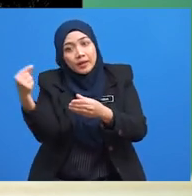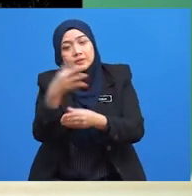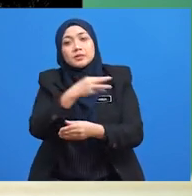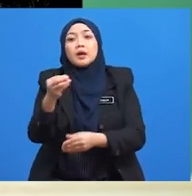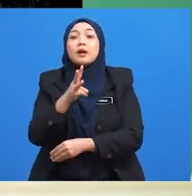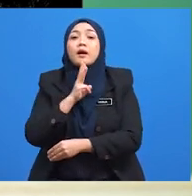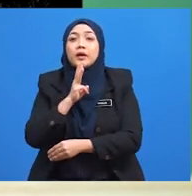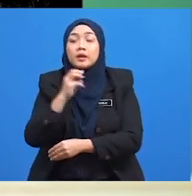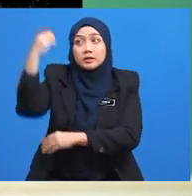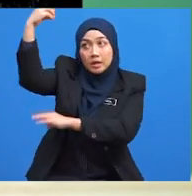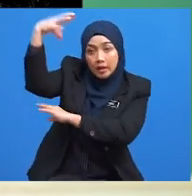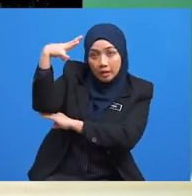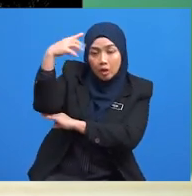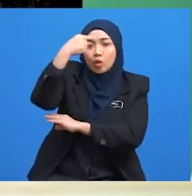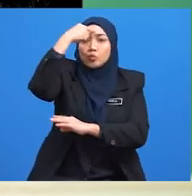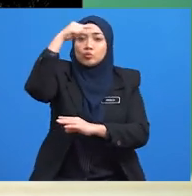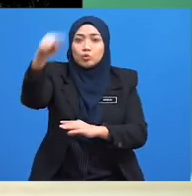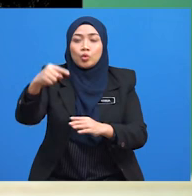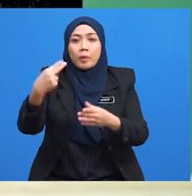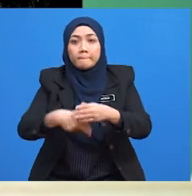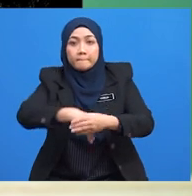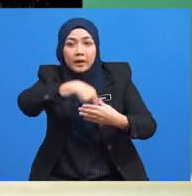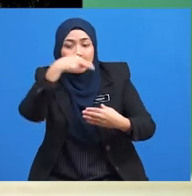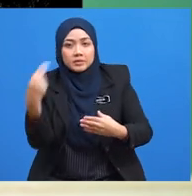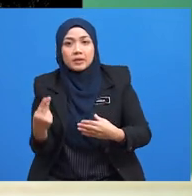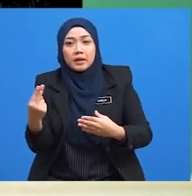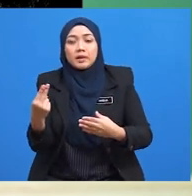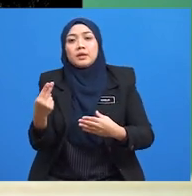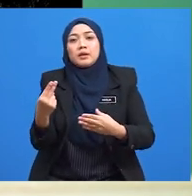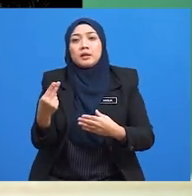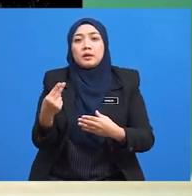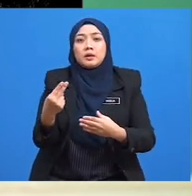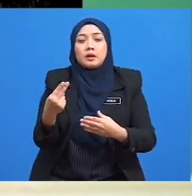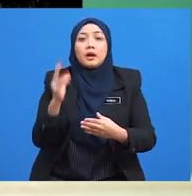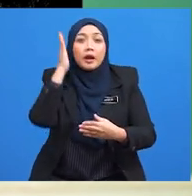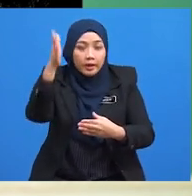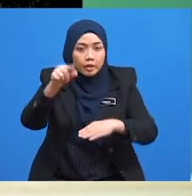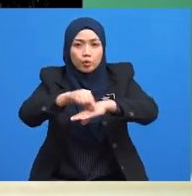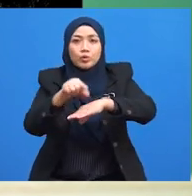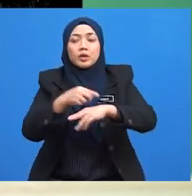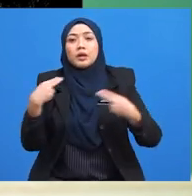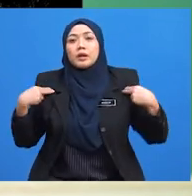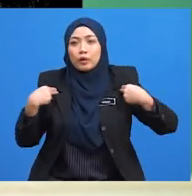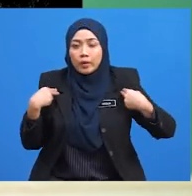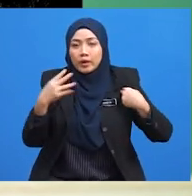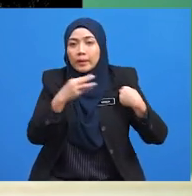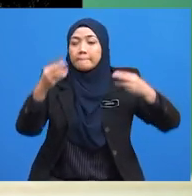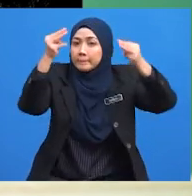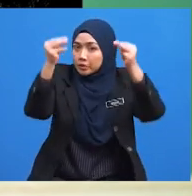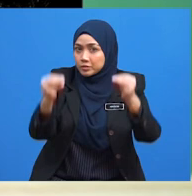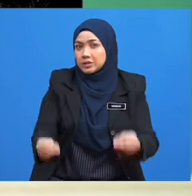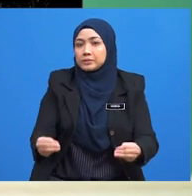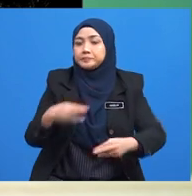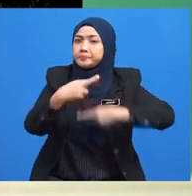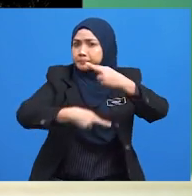cahaya matahari untuk menghasilkan oksigen yang akan digunakan oleh haiwan dan manusia. Melalui